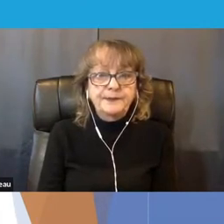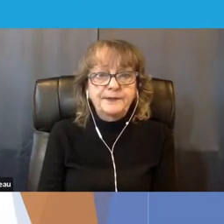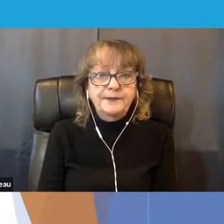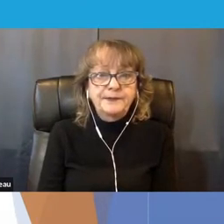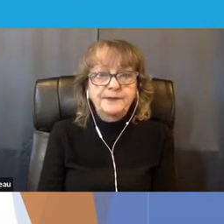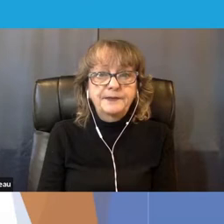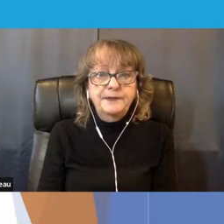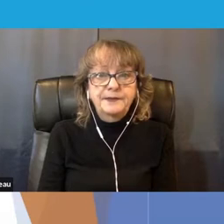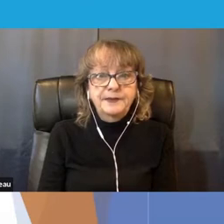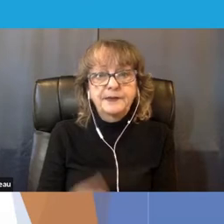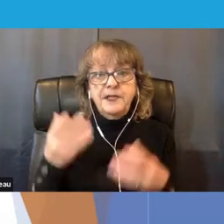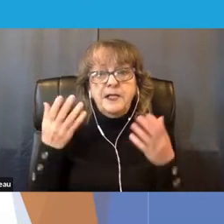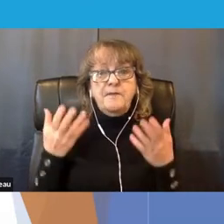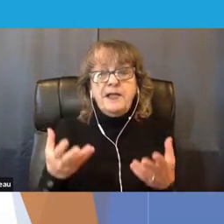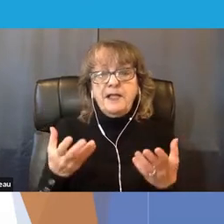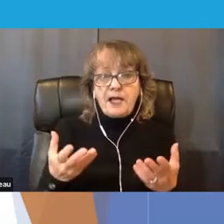Parlons maintenant